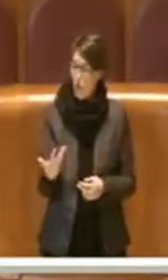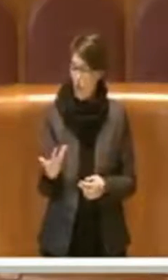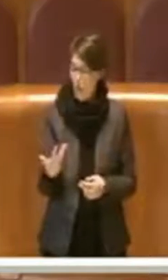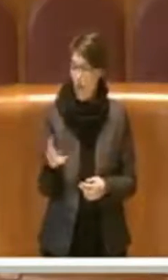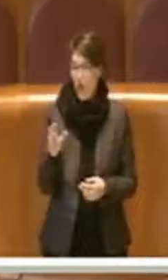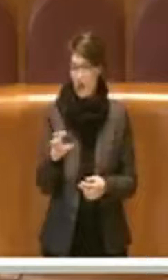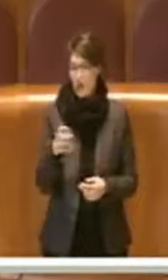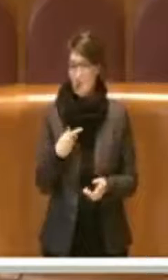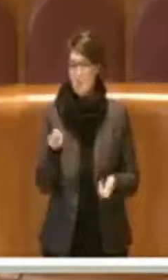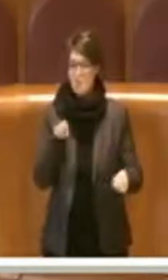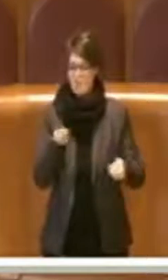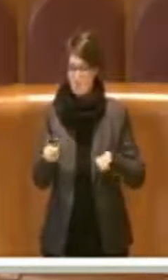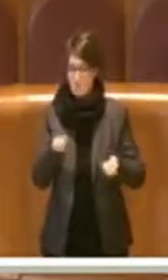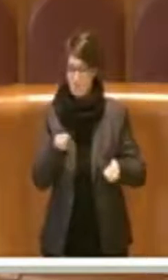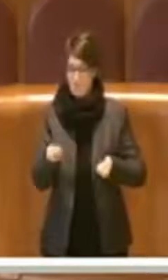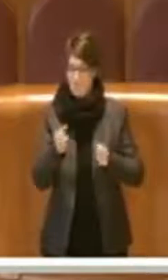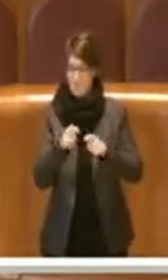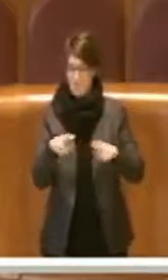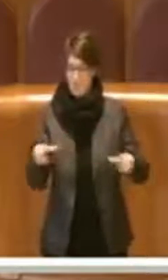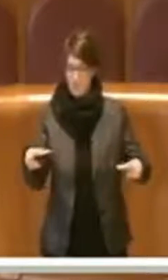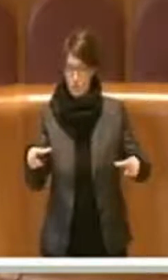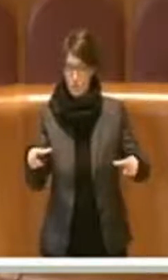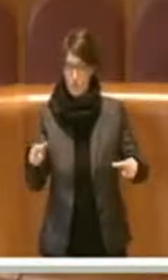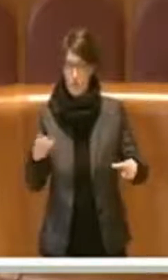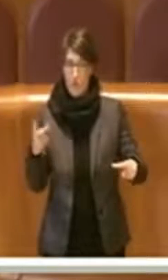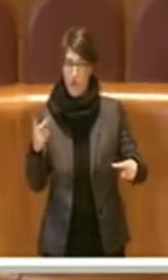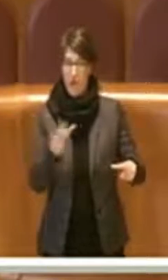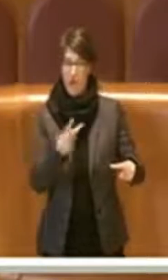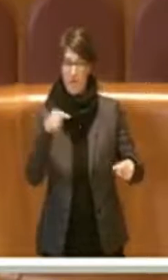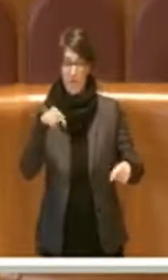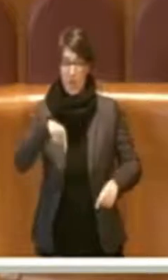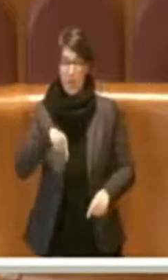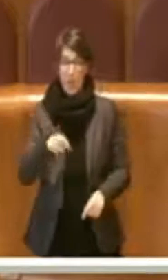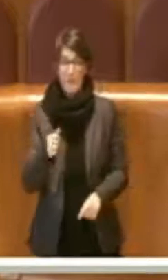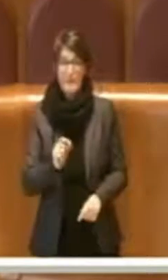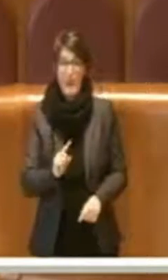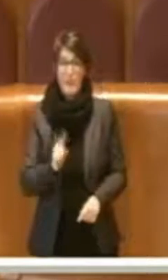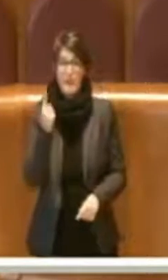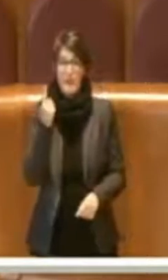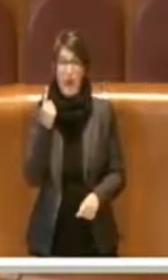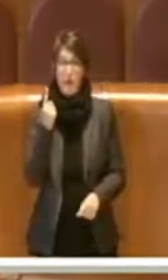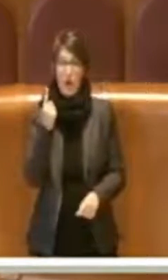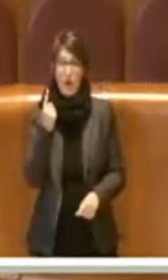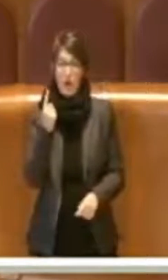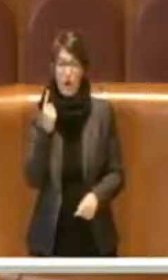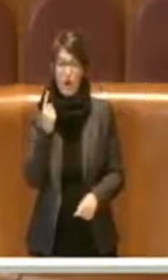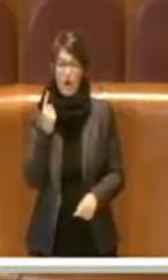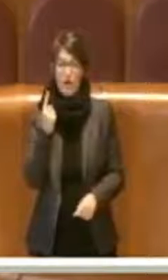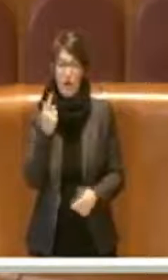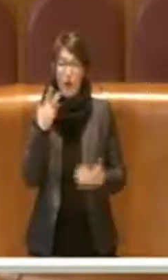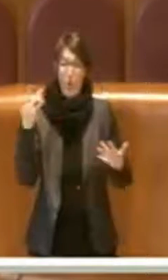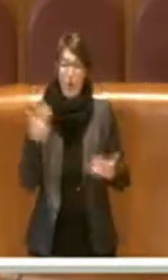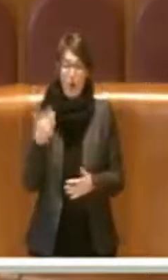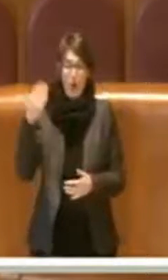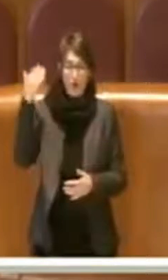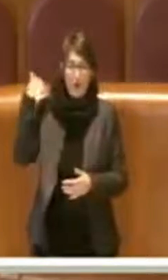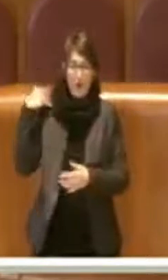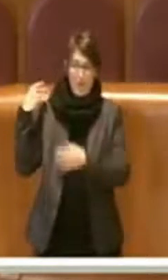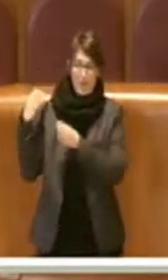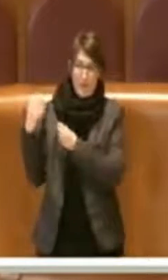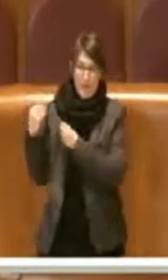sicuramente non è questo il primo caso che ereditiamo dal passato.